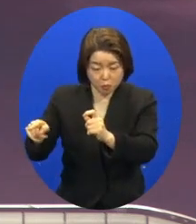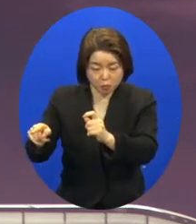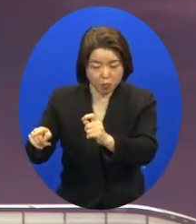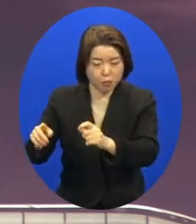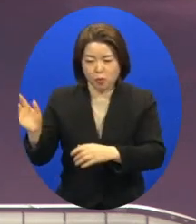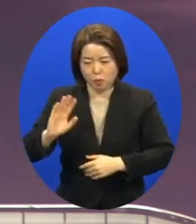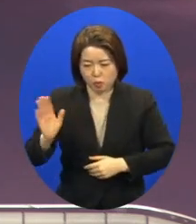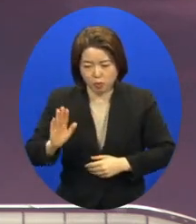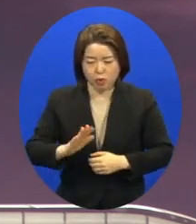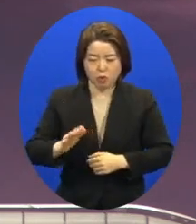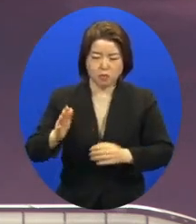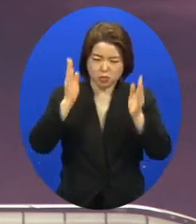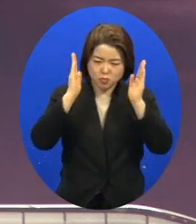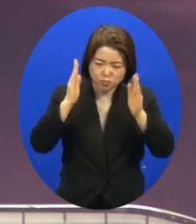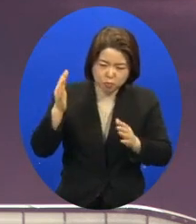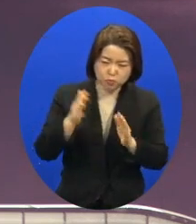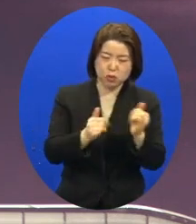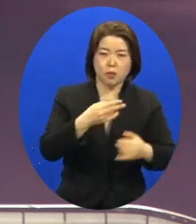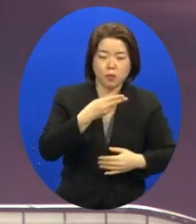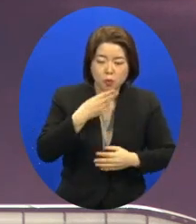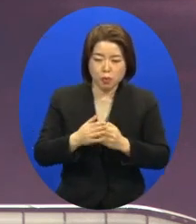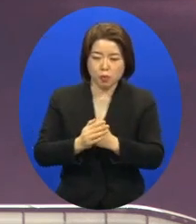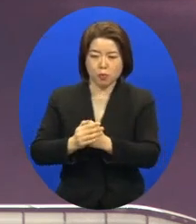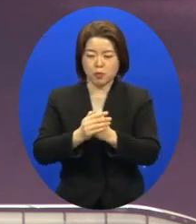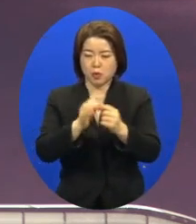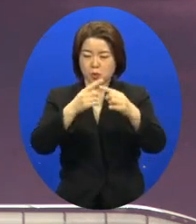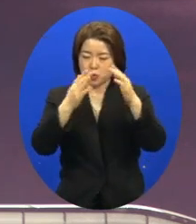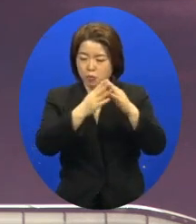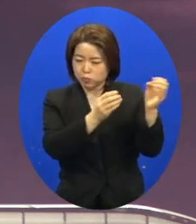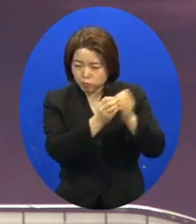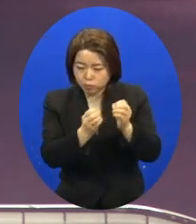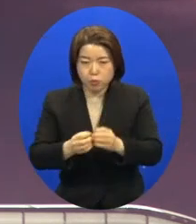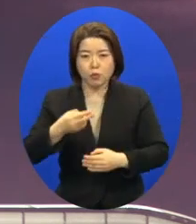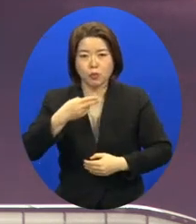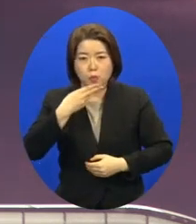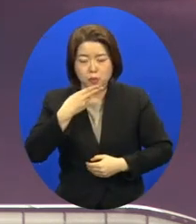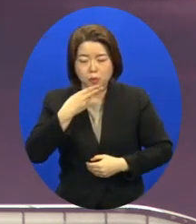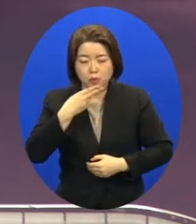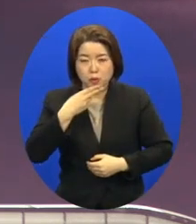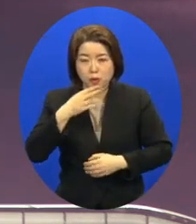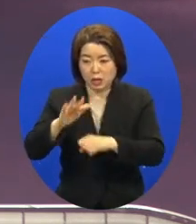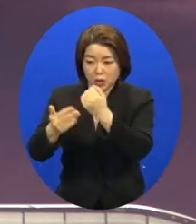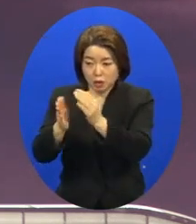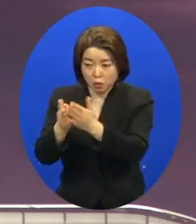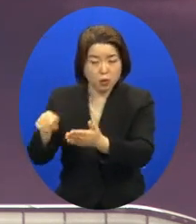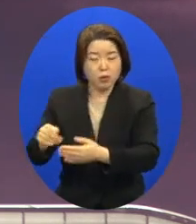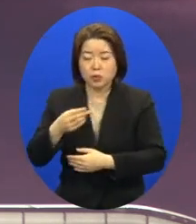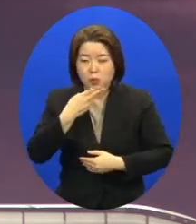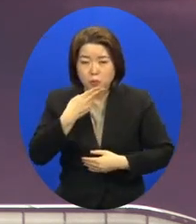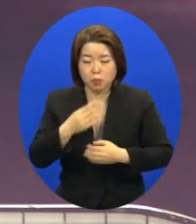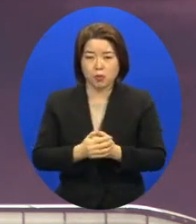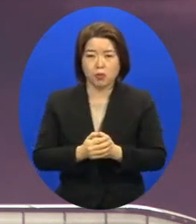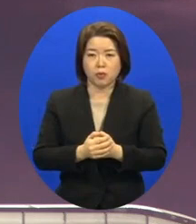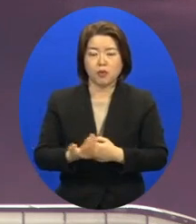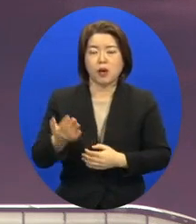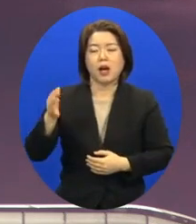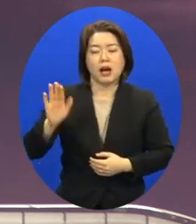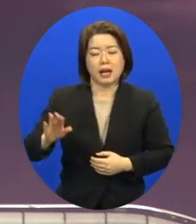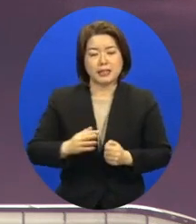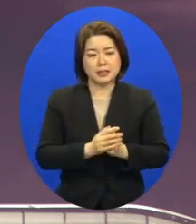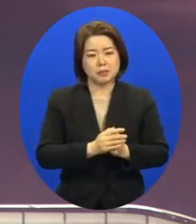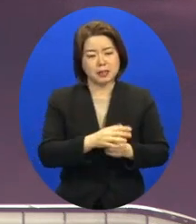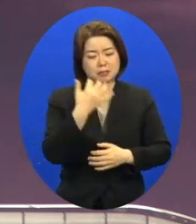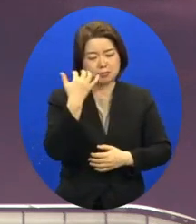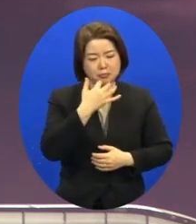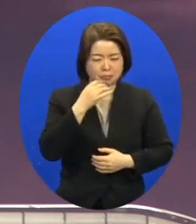성경책도 없었고 교회 전통도 없었던 교회, 그러면서도 영적으로는 말할 수 없이 타락된 그 도시에 있었던 그